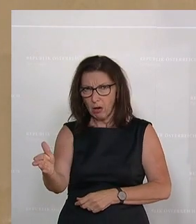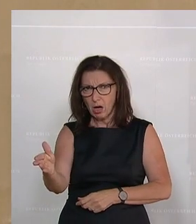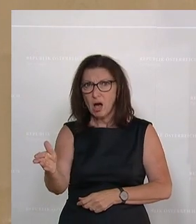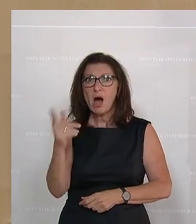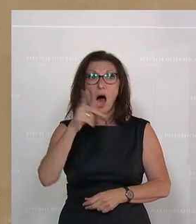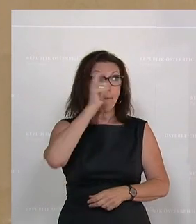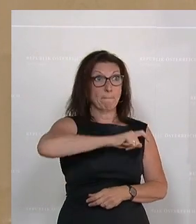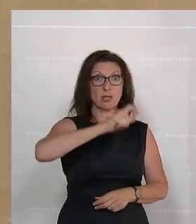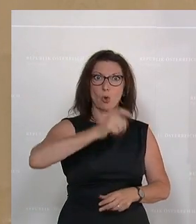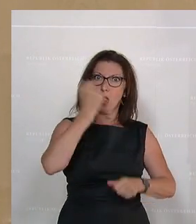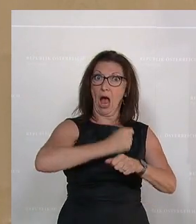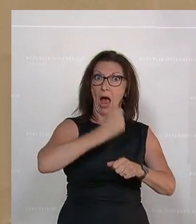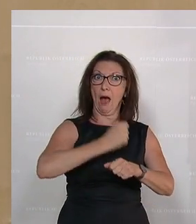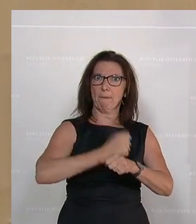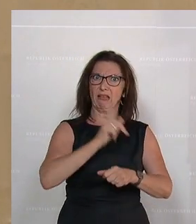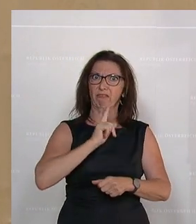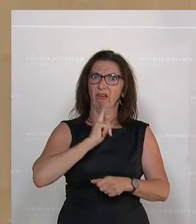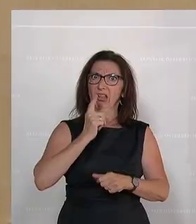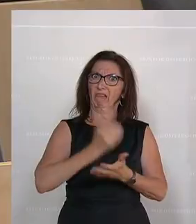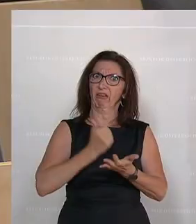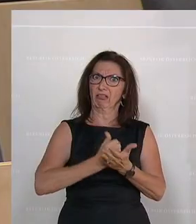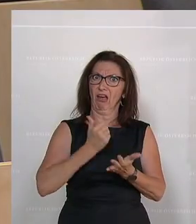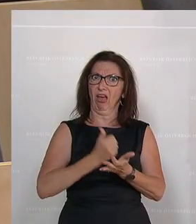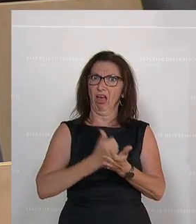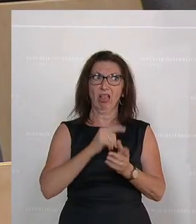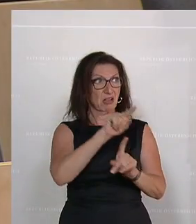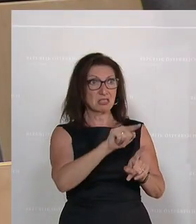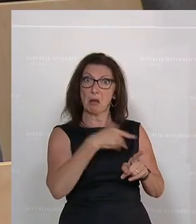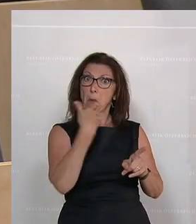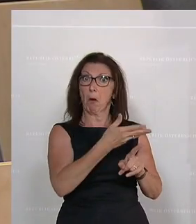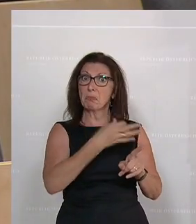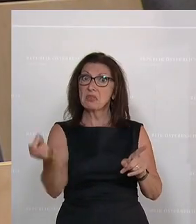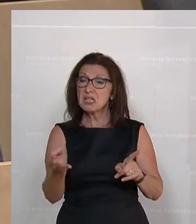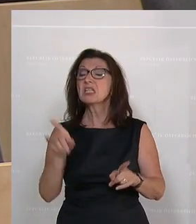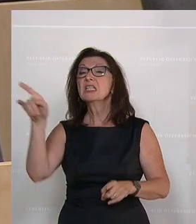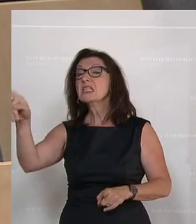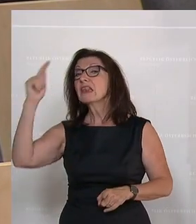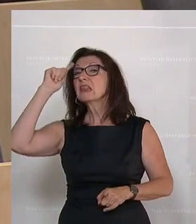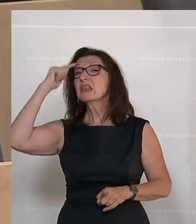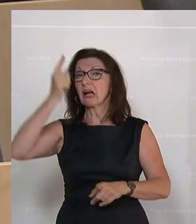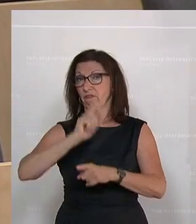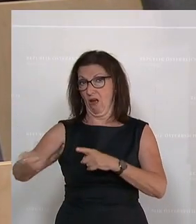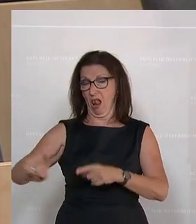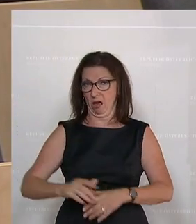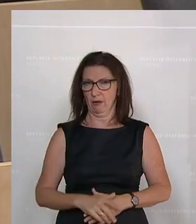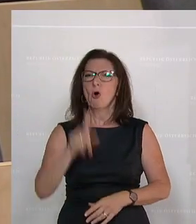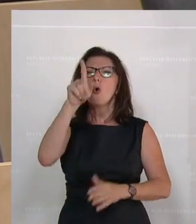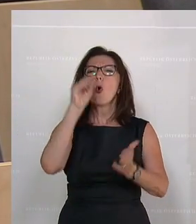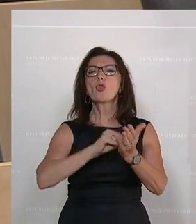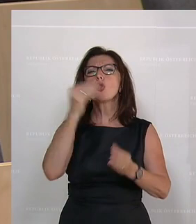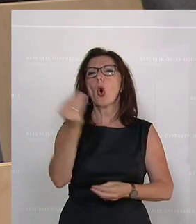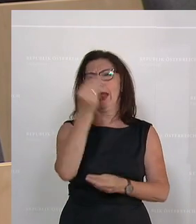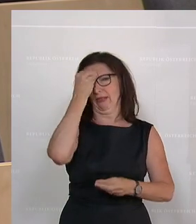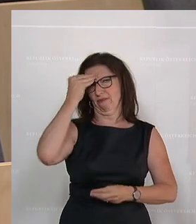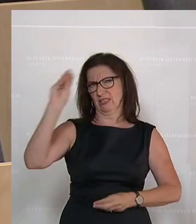arbeiten gehen für ihr weniges geld das ist ein gedanklicher fehler denn hier macht und jetzt sorge da noch etwas dazu